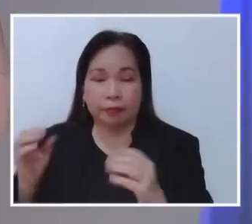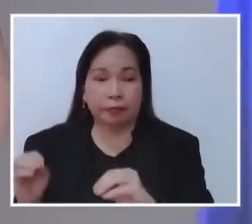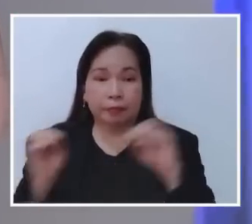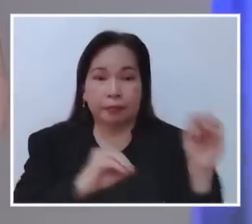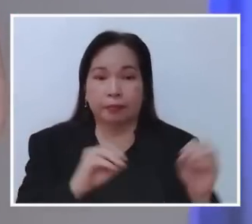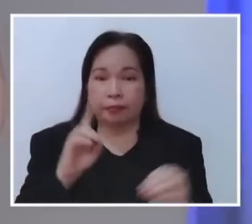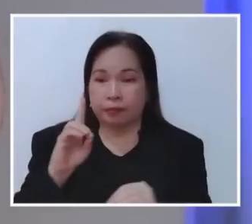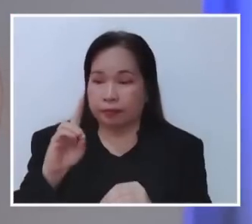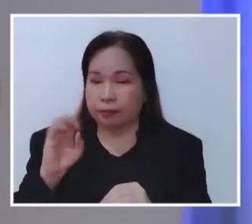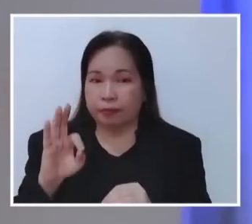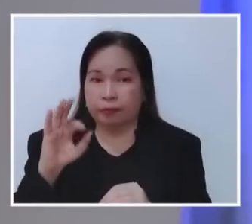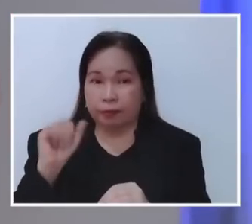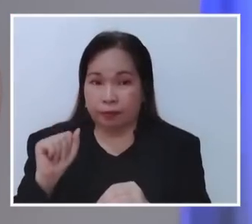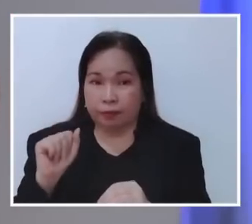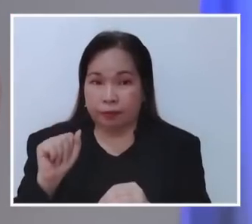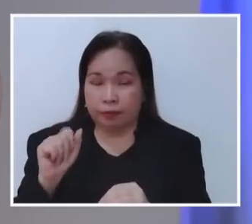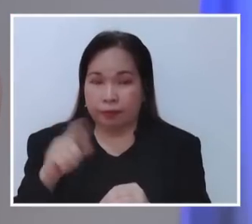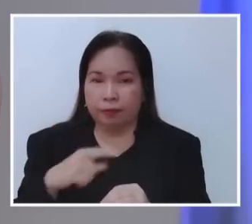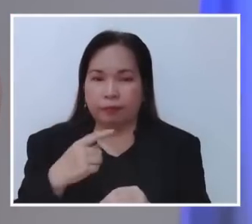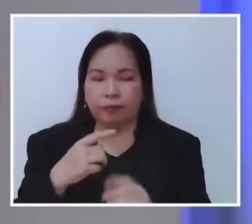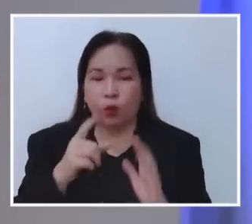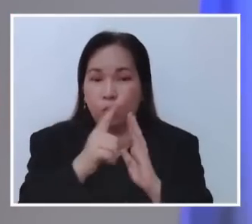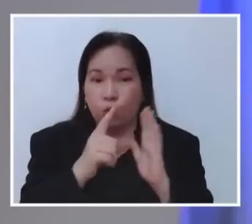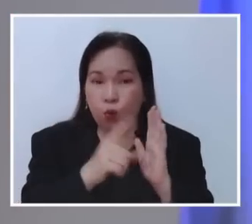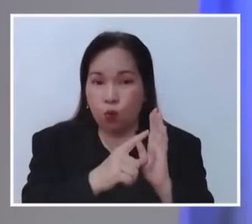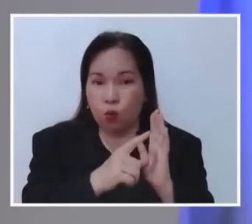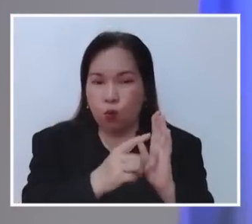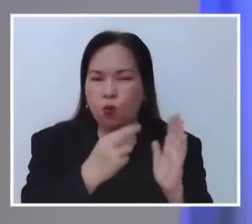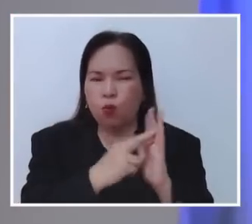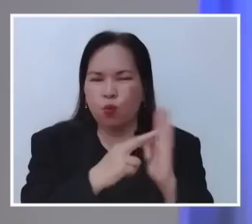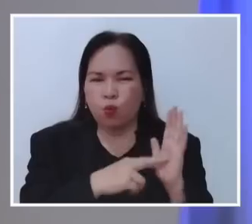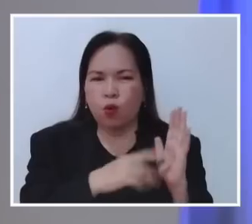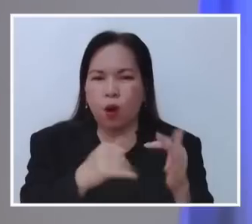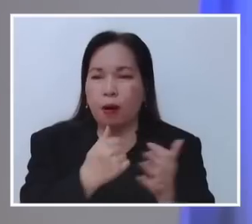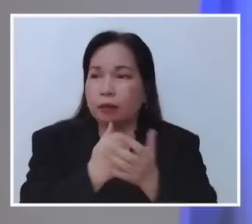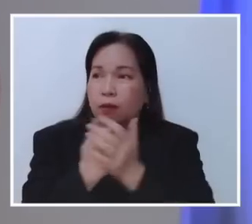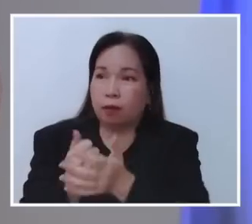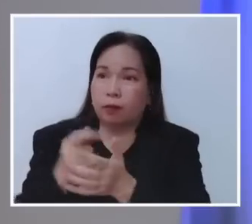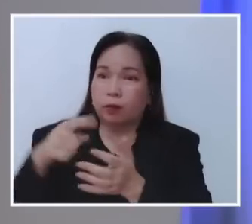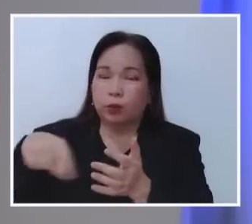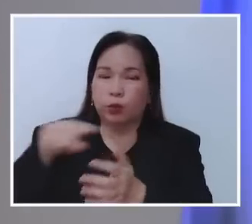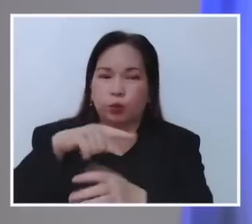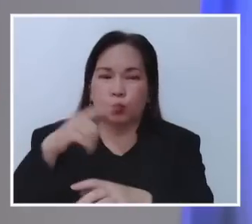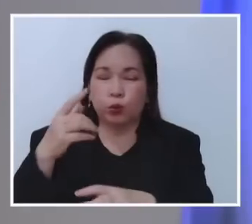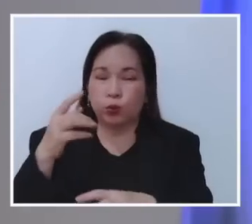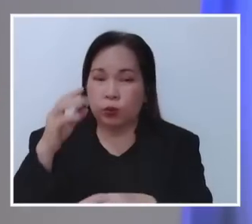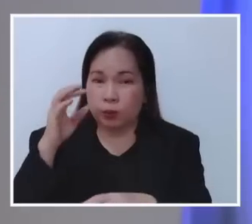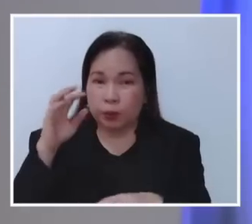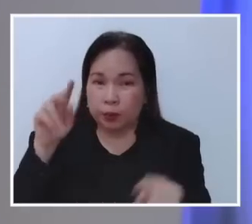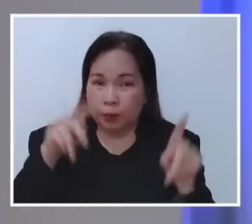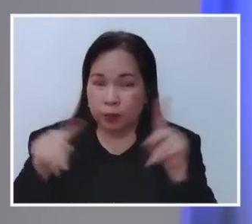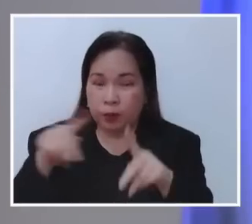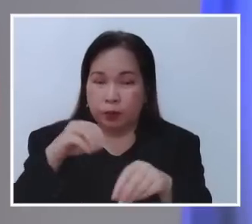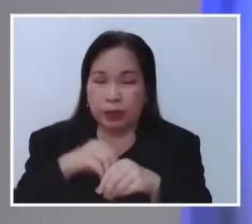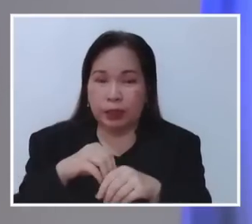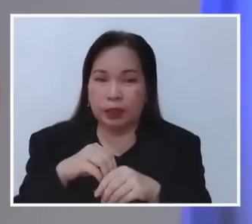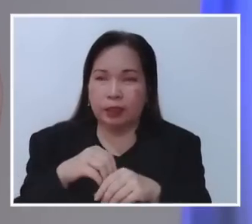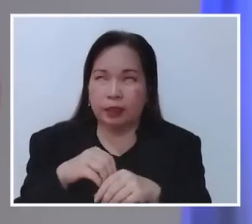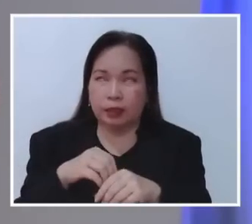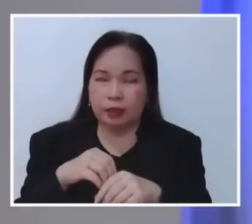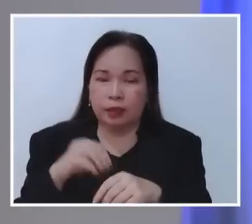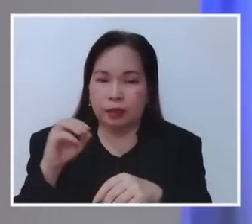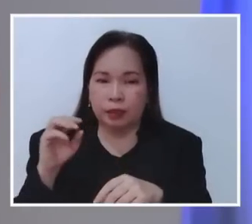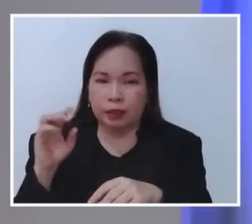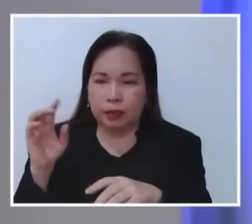Foreign Affairs ang mandato kaugnay ng pagtulong o assistance to nationals sa Department of Migrant Workers. Ang